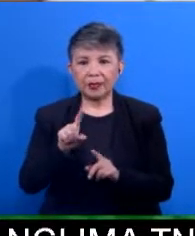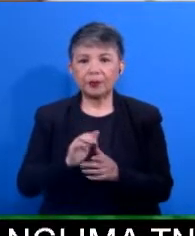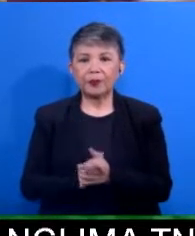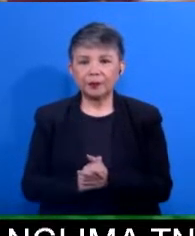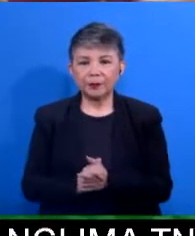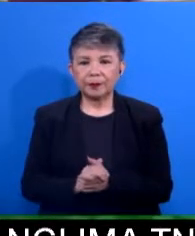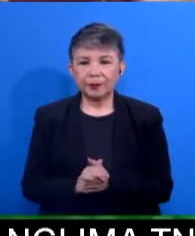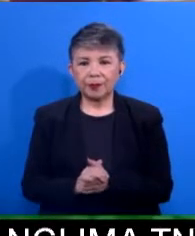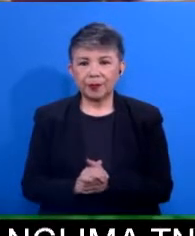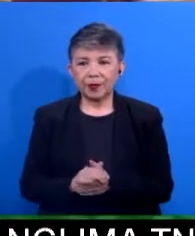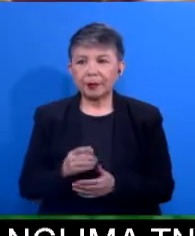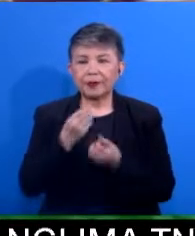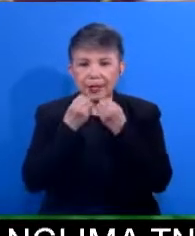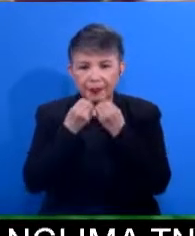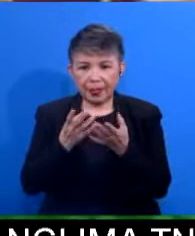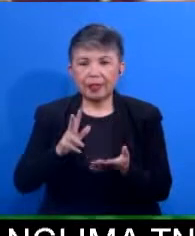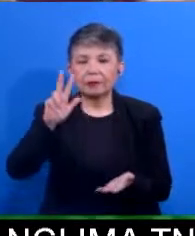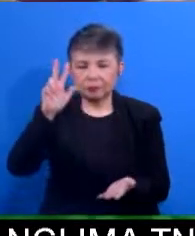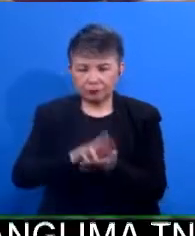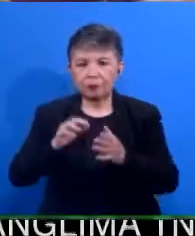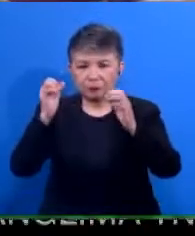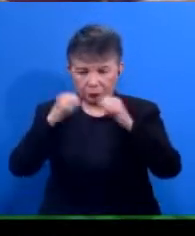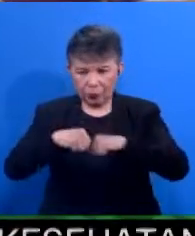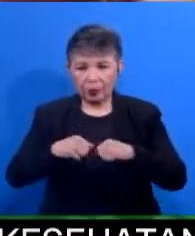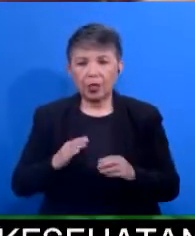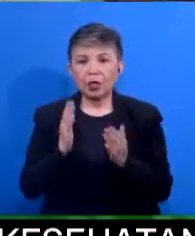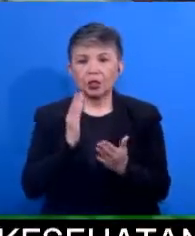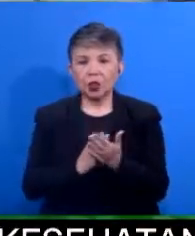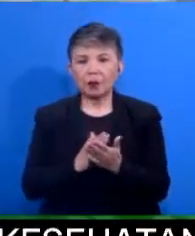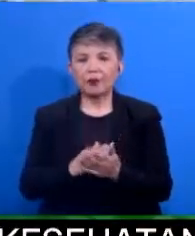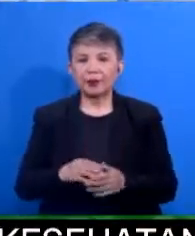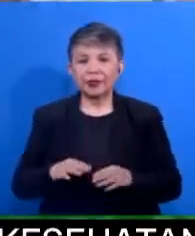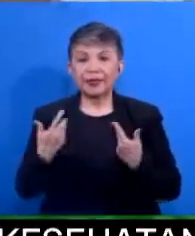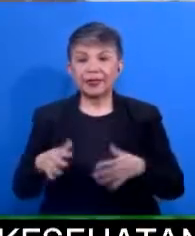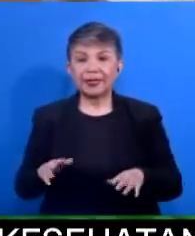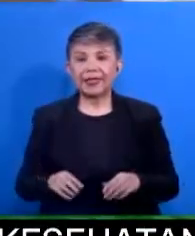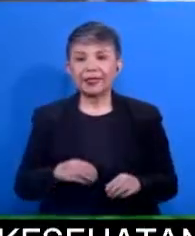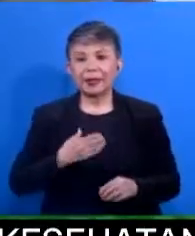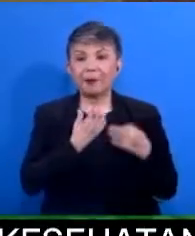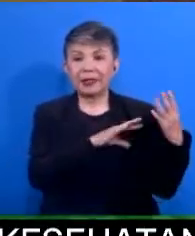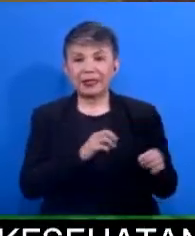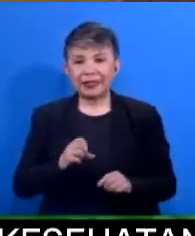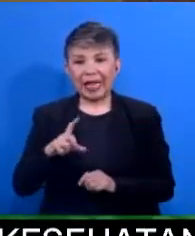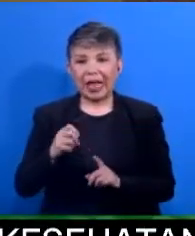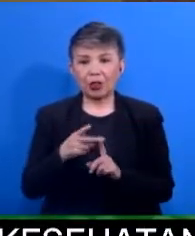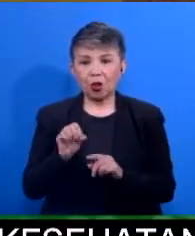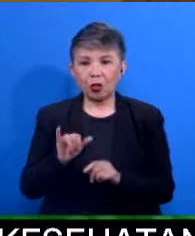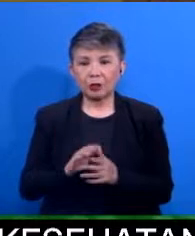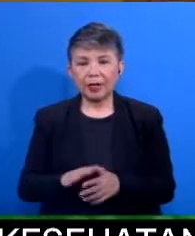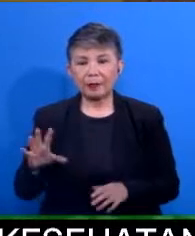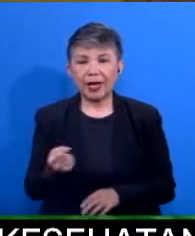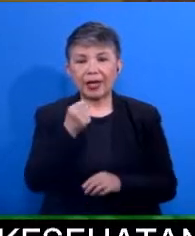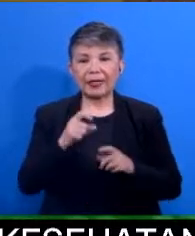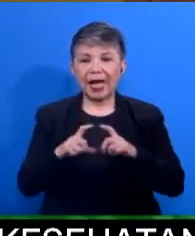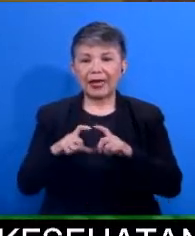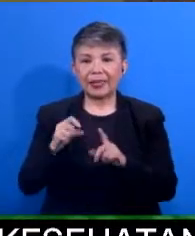Hafid menyampaikan persetujuan atas pemberhentian dengan hormat Marsekal Hadi Cahyanto serta pengangkatan Jenderal